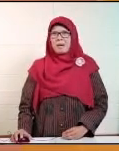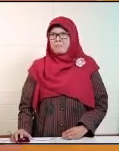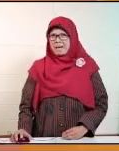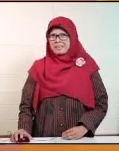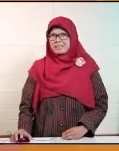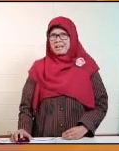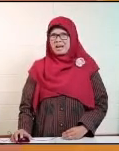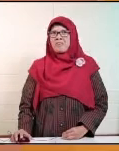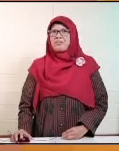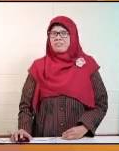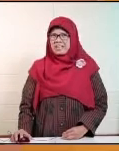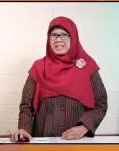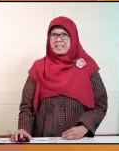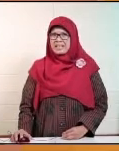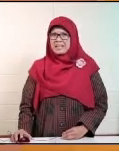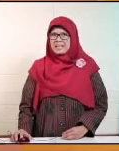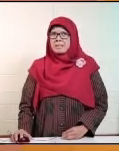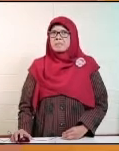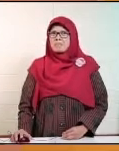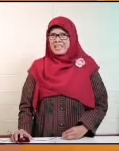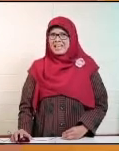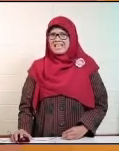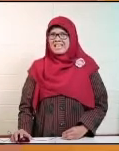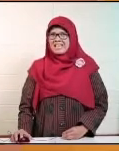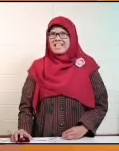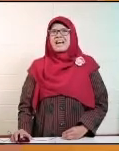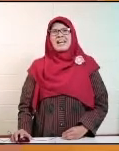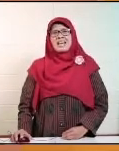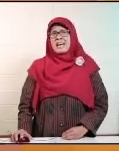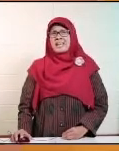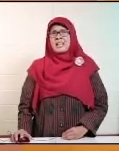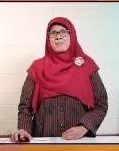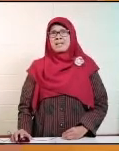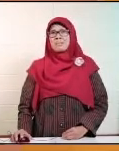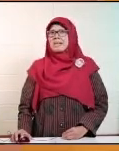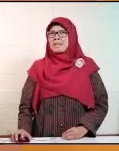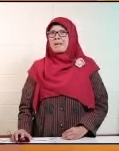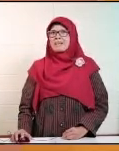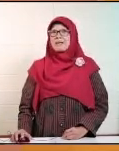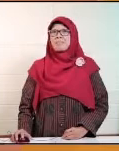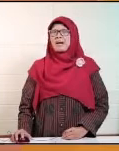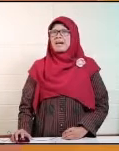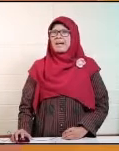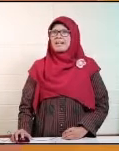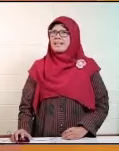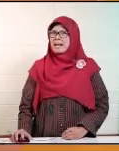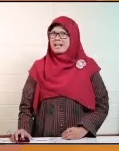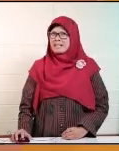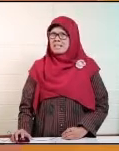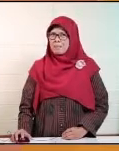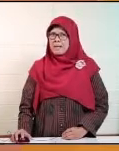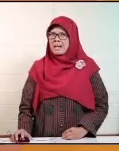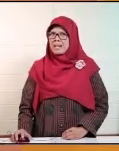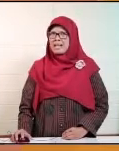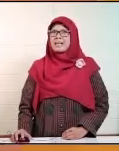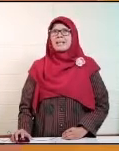kalian baik secara fisik psikis agar dapat menerima dan mengarahkan diri